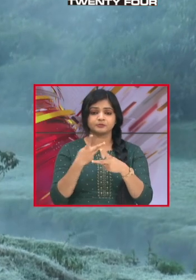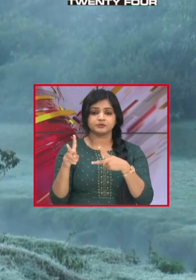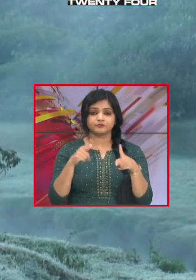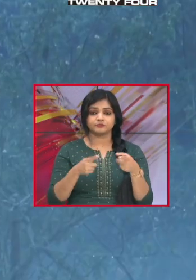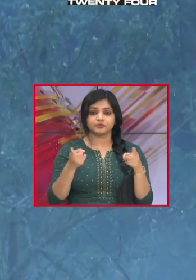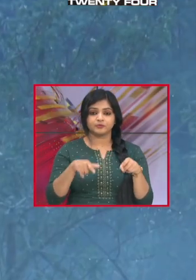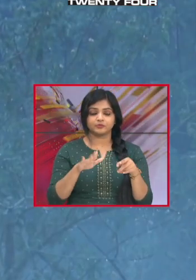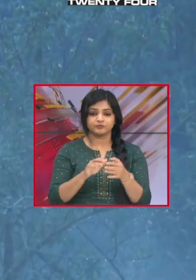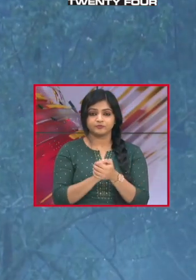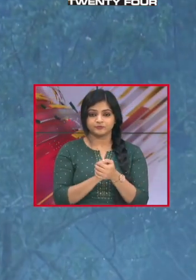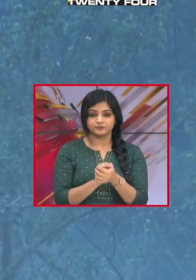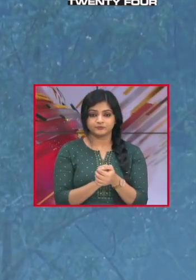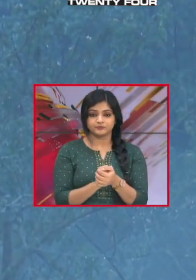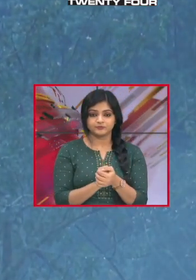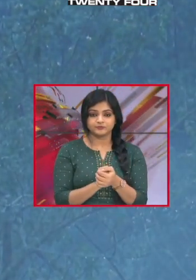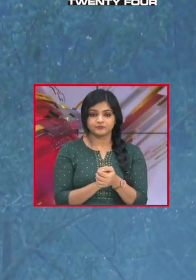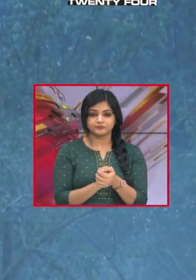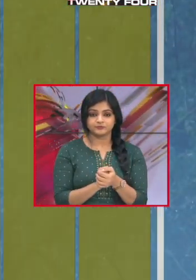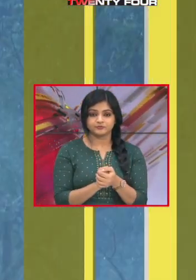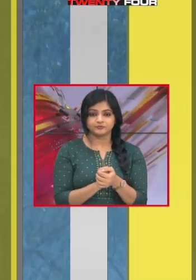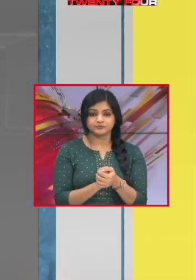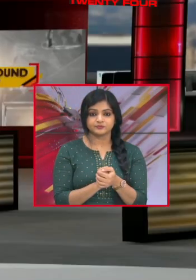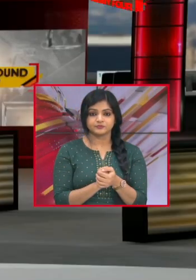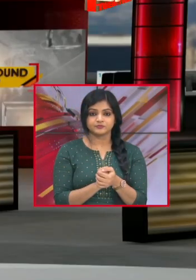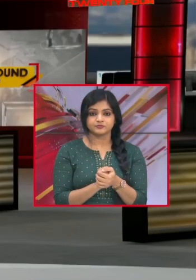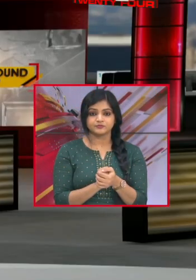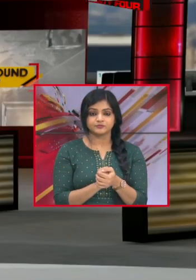വന്നിട്ടുണ്ട്. 24 ഇടുക്കി.